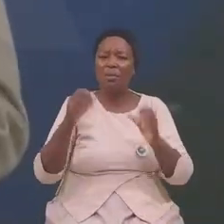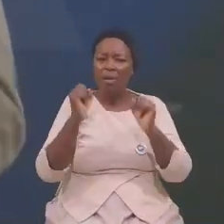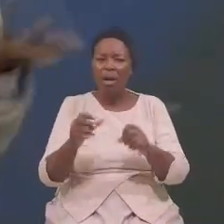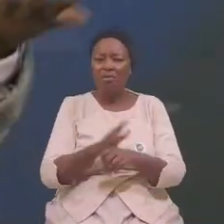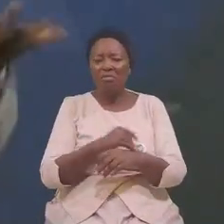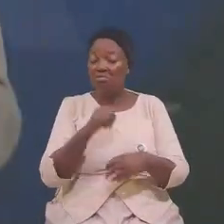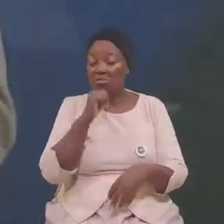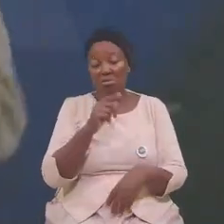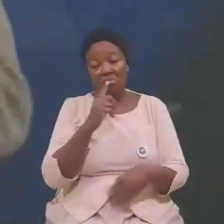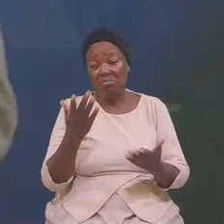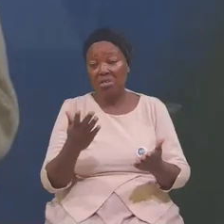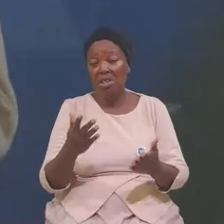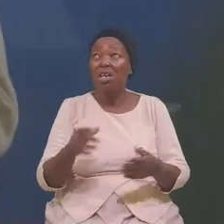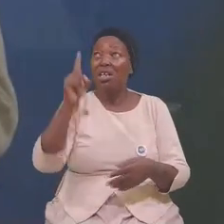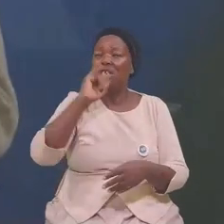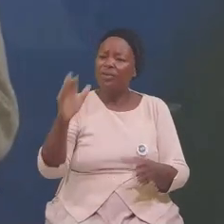est plein de puissance à tout moment.